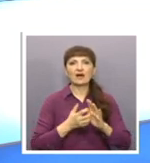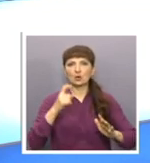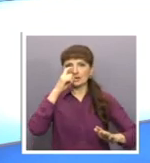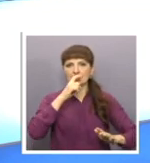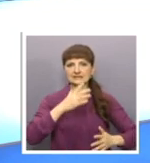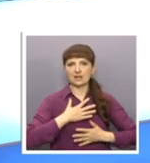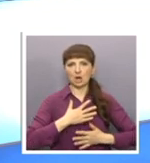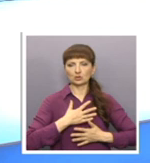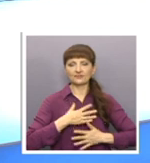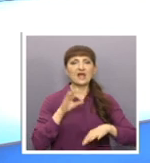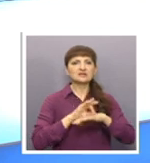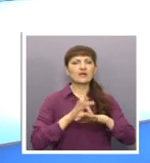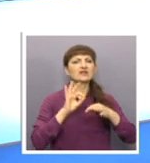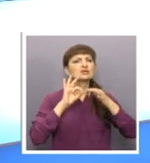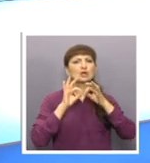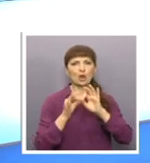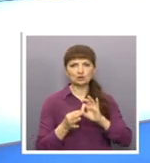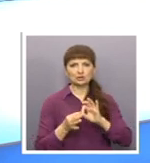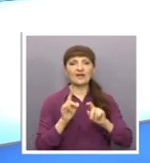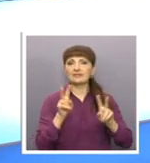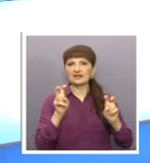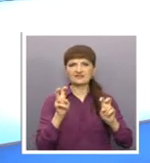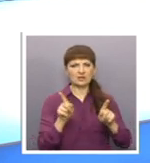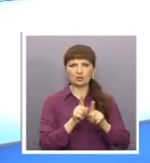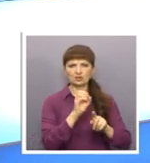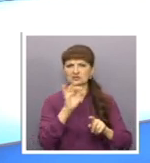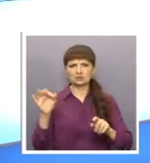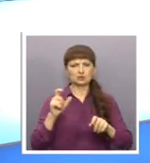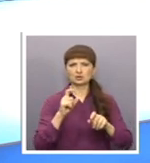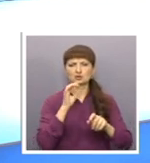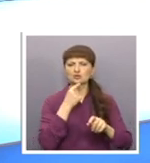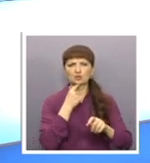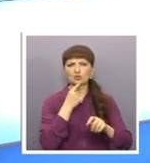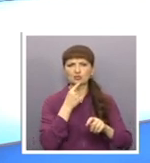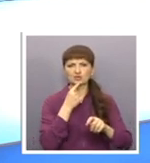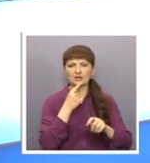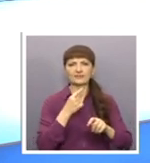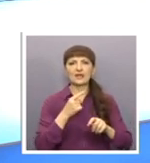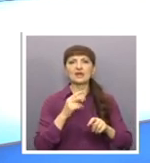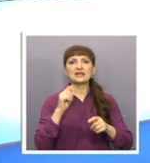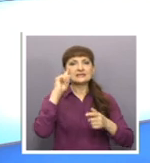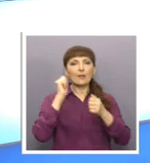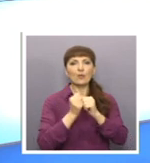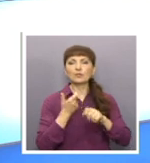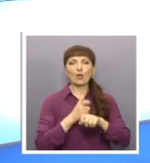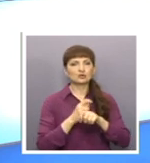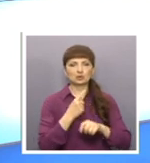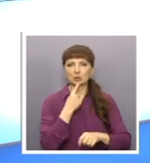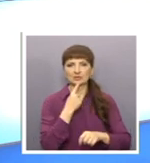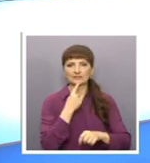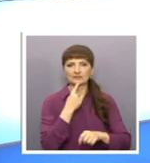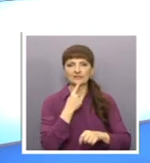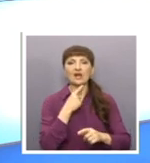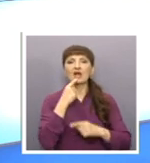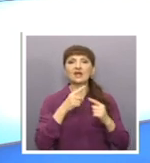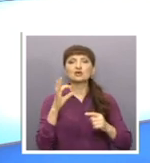кислорода. Заболевание сложное, как, впрочем, и само название, и с первого раза не произнесешь и запомнить очень сложно.